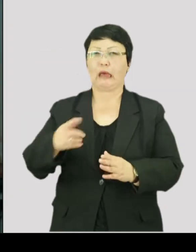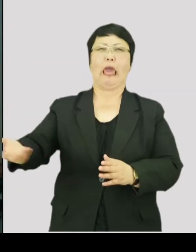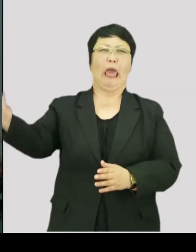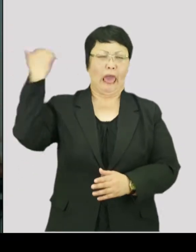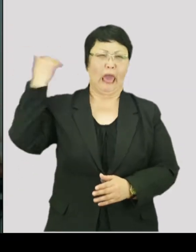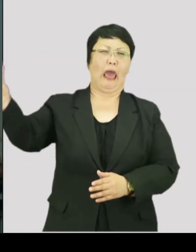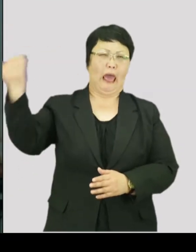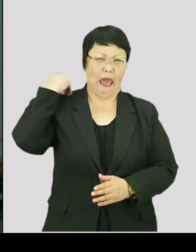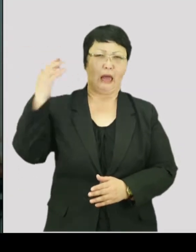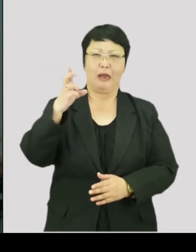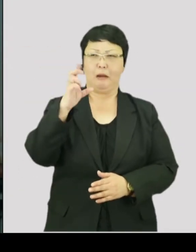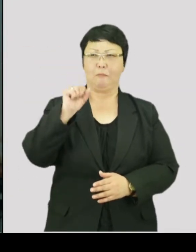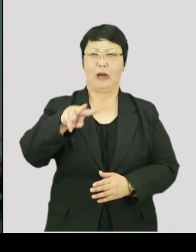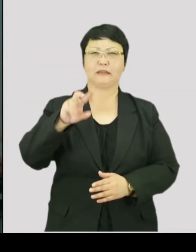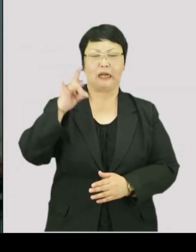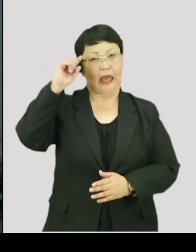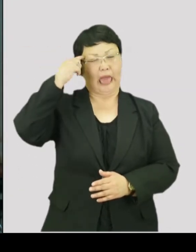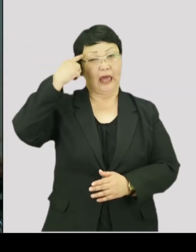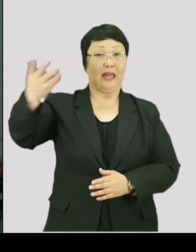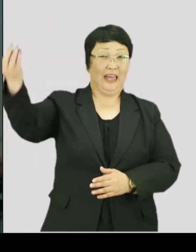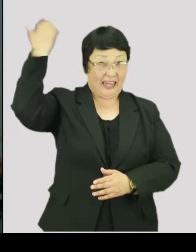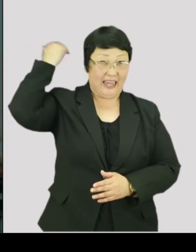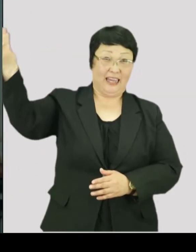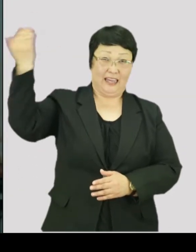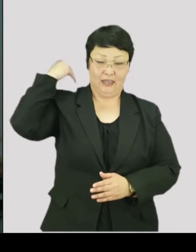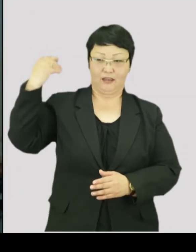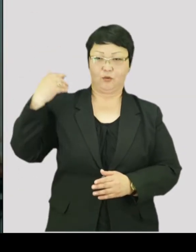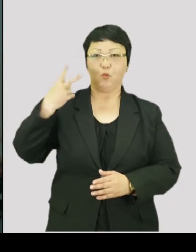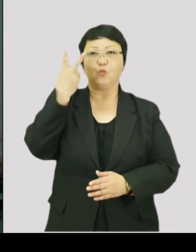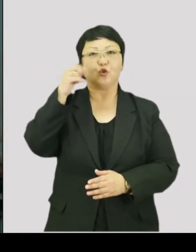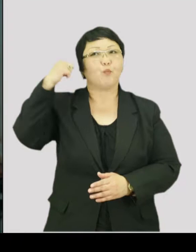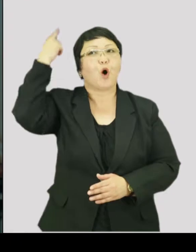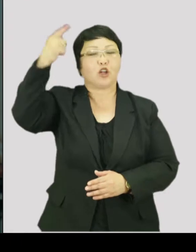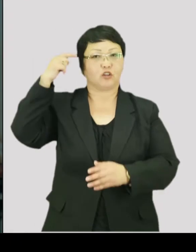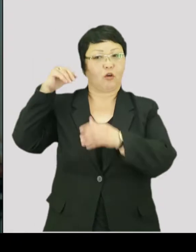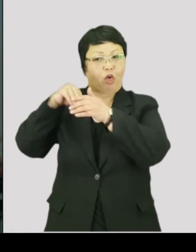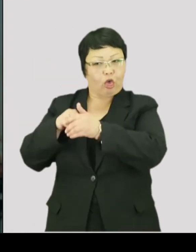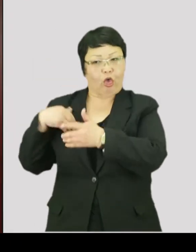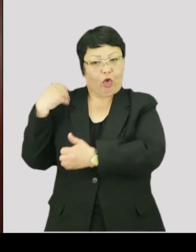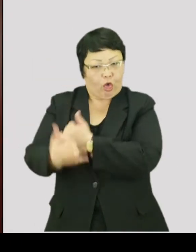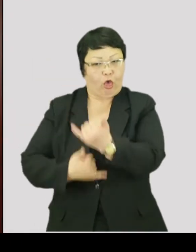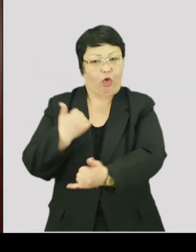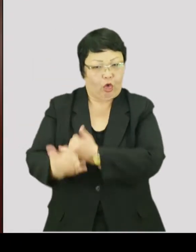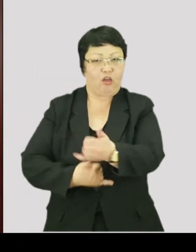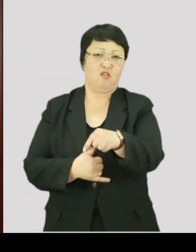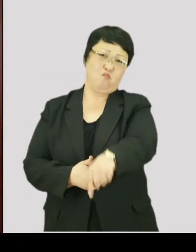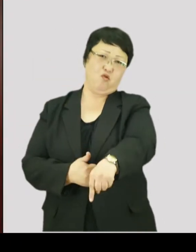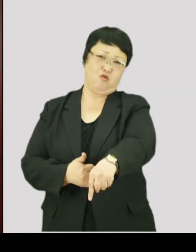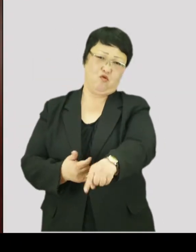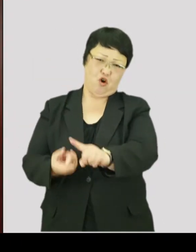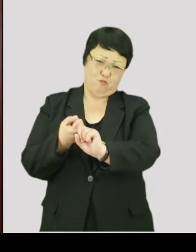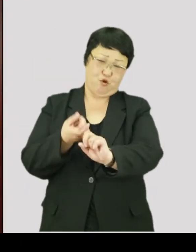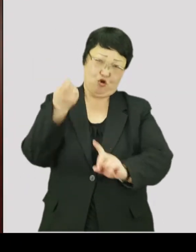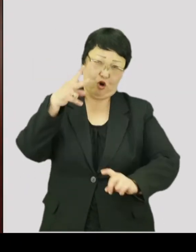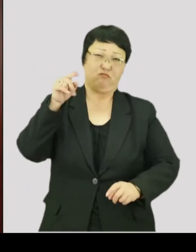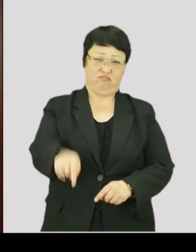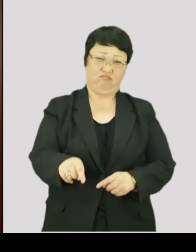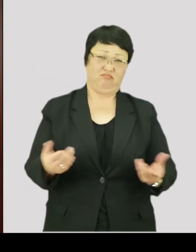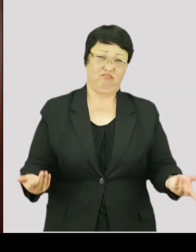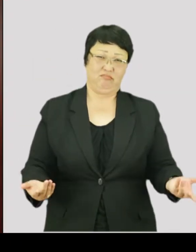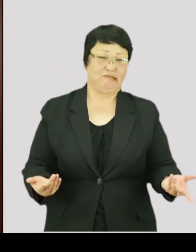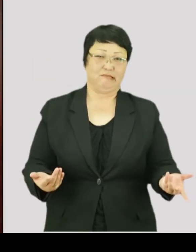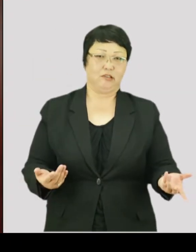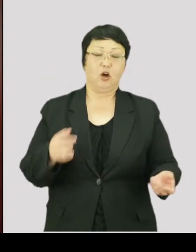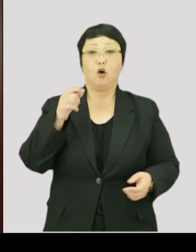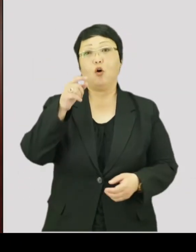баалар эртний ч гэх юм уу те үзэл бодлууд бол нийгэмд одоо хэрнэ гэд шингэсэн байгаа. Хүйсийн эрхтгш байдал гэдэг маань